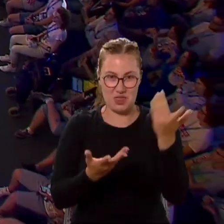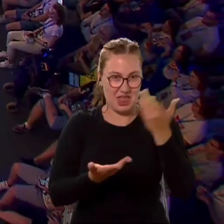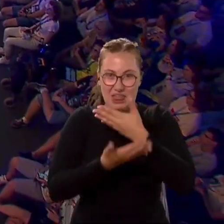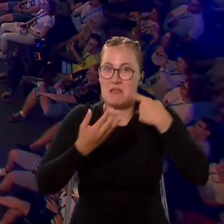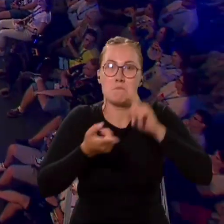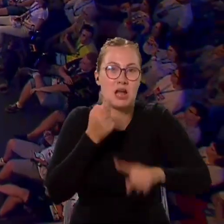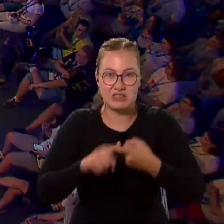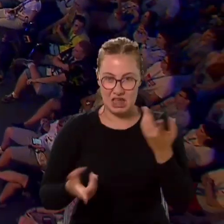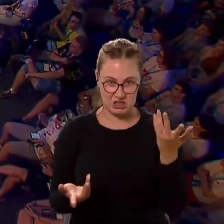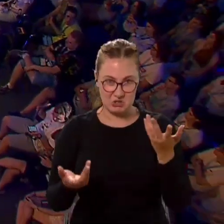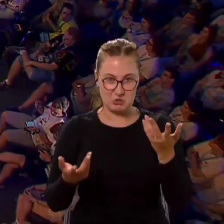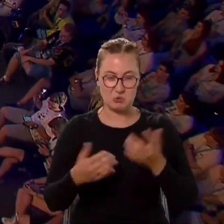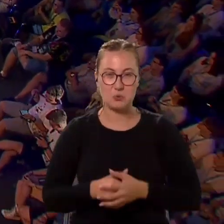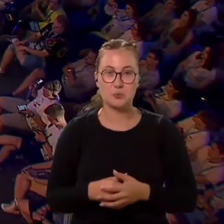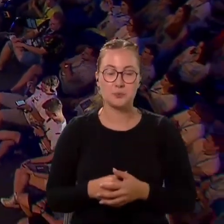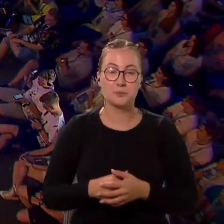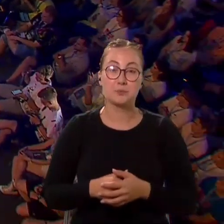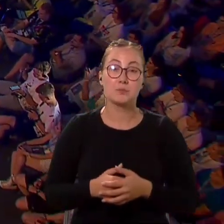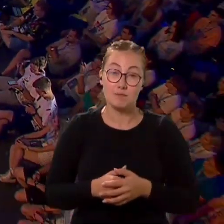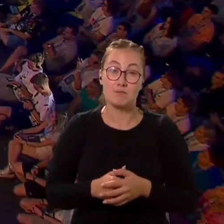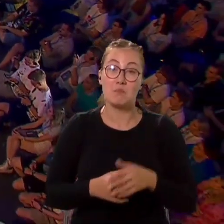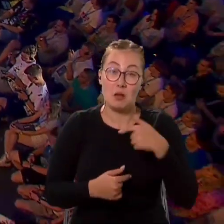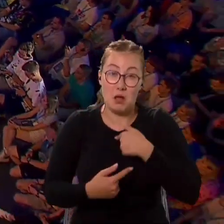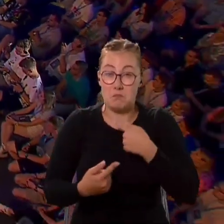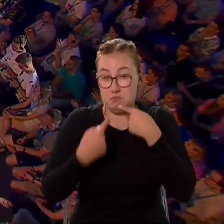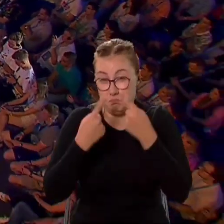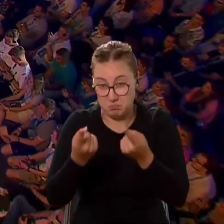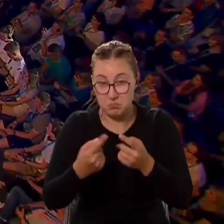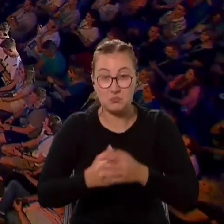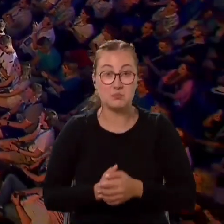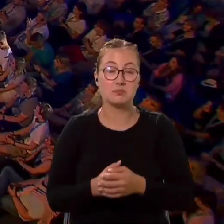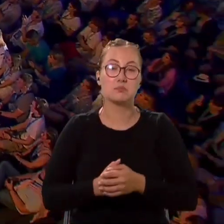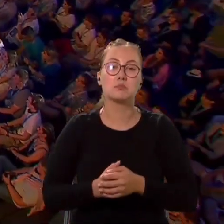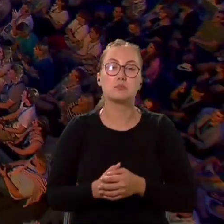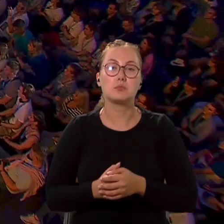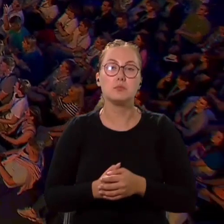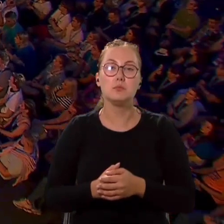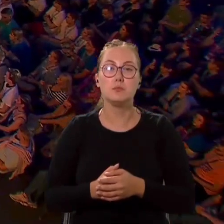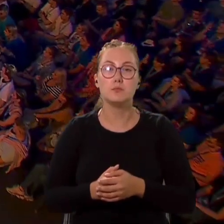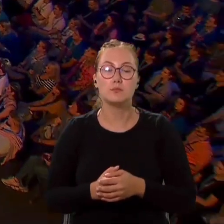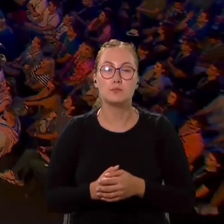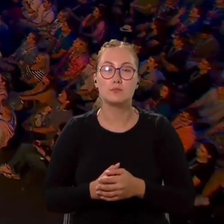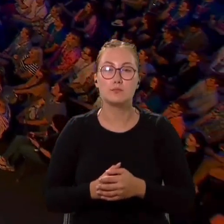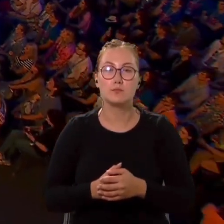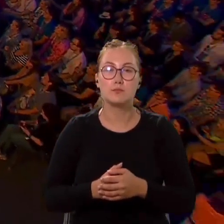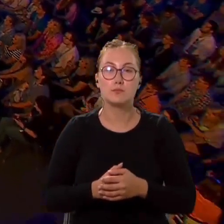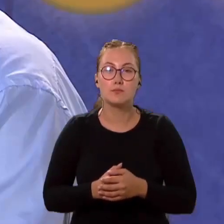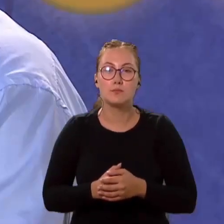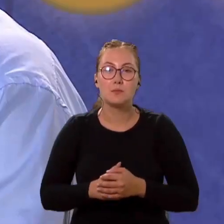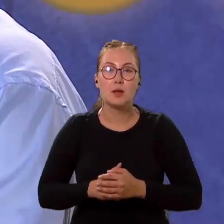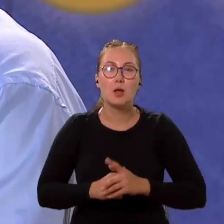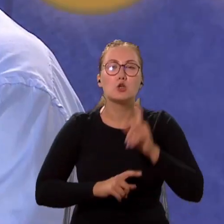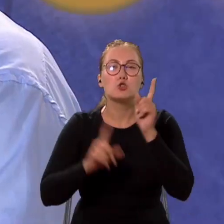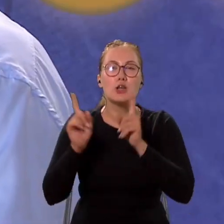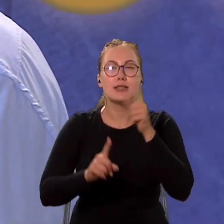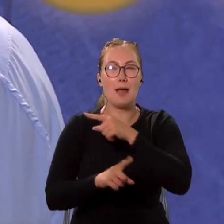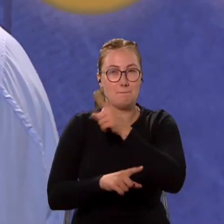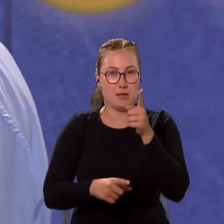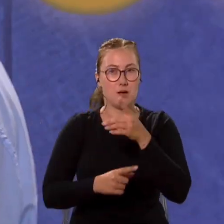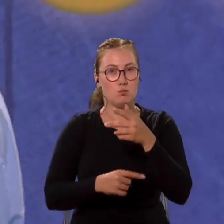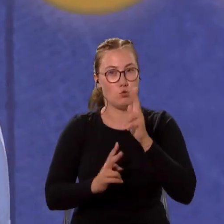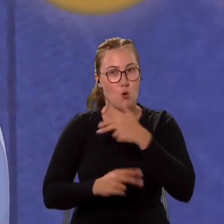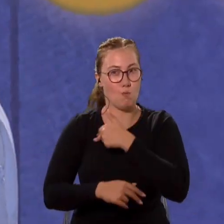people. Czasem Polacy. We have a dream to be the part of European family. To rozumieją, że my też